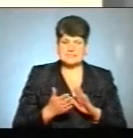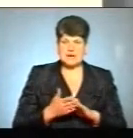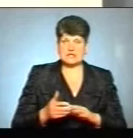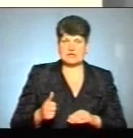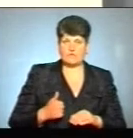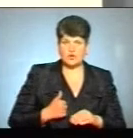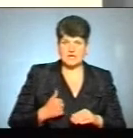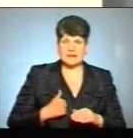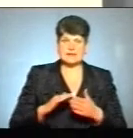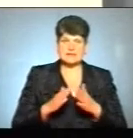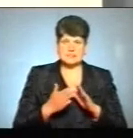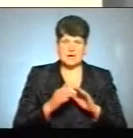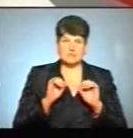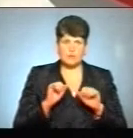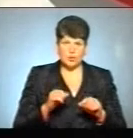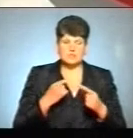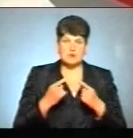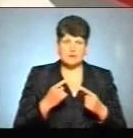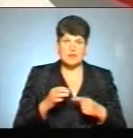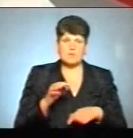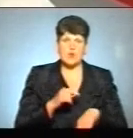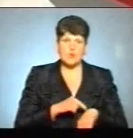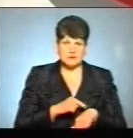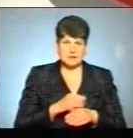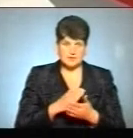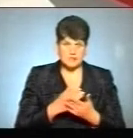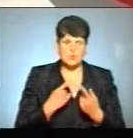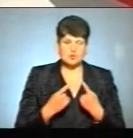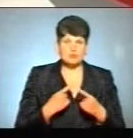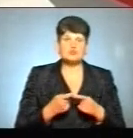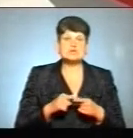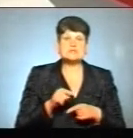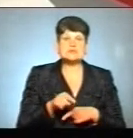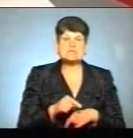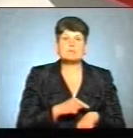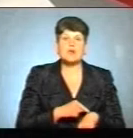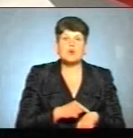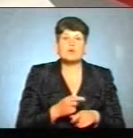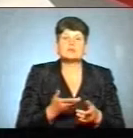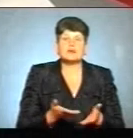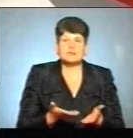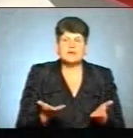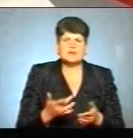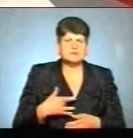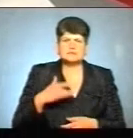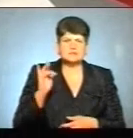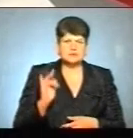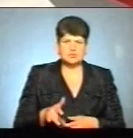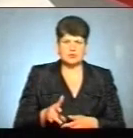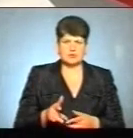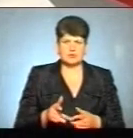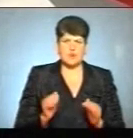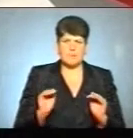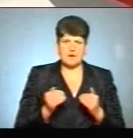воєнний стан можна говорити про цей термін, але все-таки про години йдеться. Що з цими годинами і які суворіші обмеження будуть? От